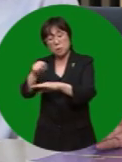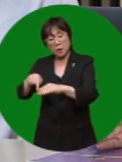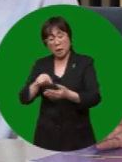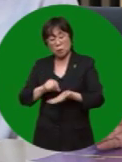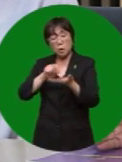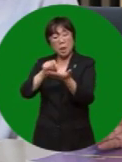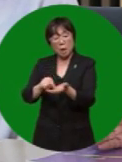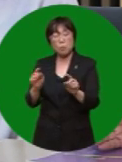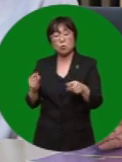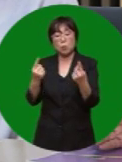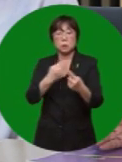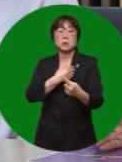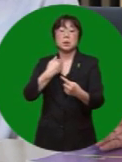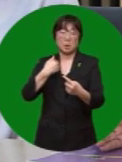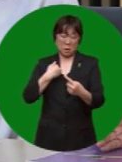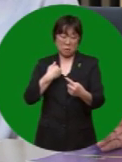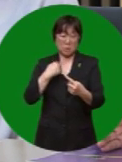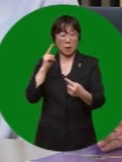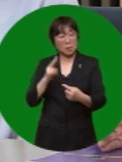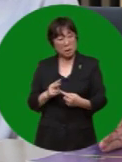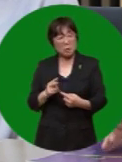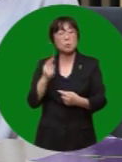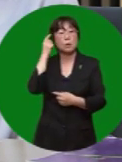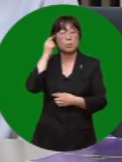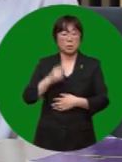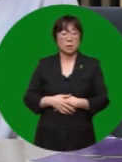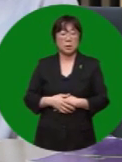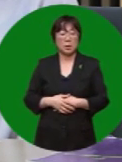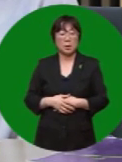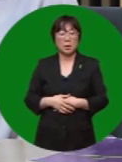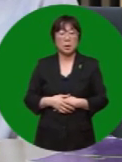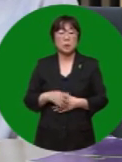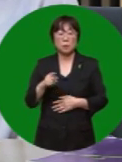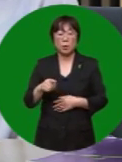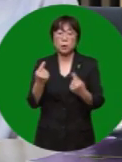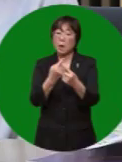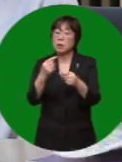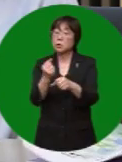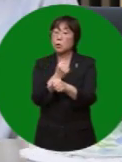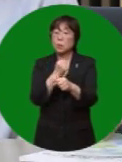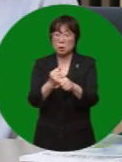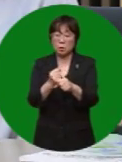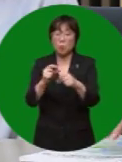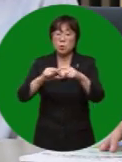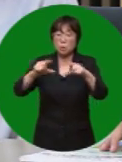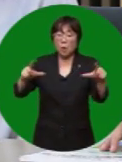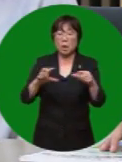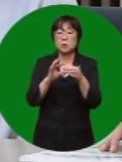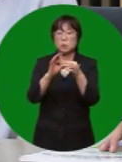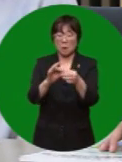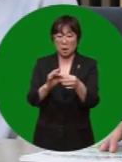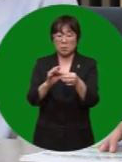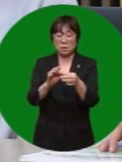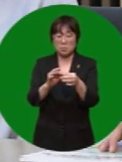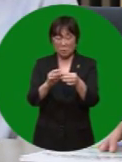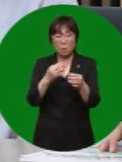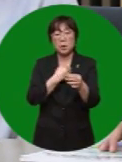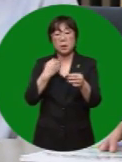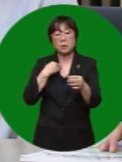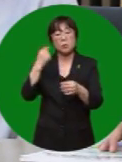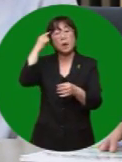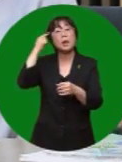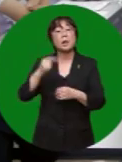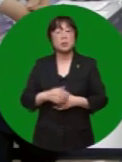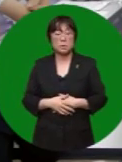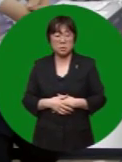も同時に行えることができるんじゃないかということで、そういう改修工事の増加につなげることができるんじゃないかと私は考え